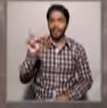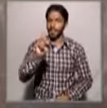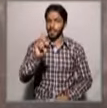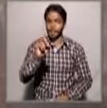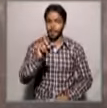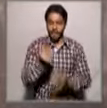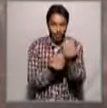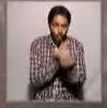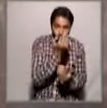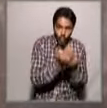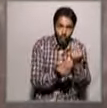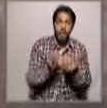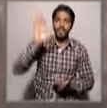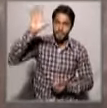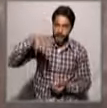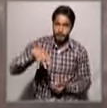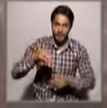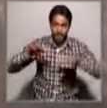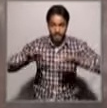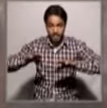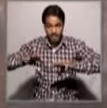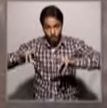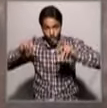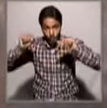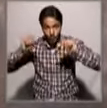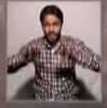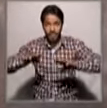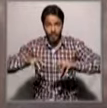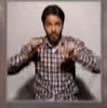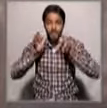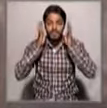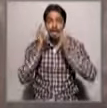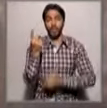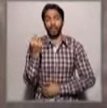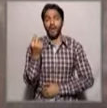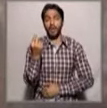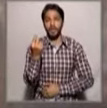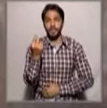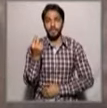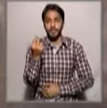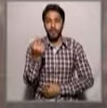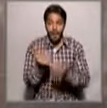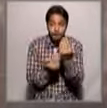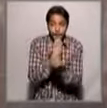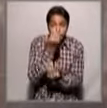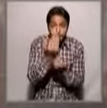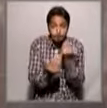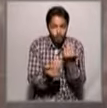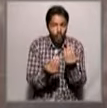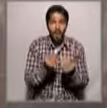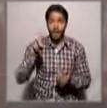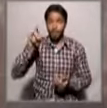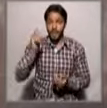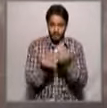صلاة لأنه حالة من الرخصة، والرخصة ليست كالعزيمة، الماء عزيمة والتيمم رخصة، وبناء على ذلك ينبغي